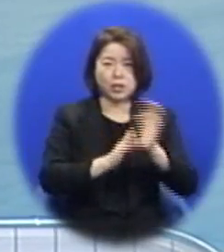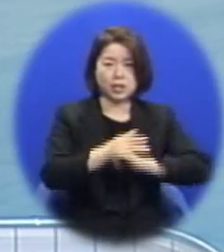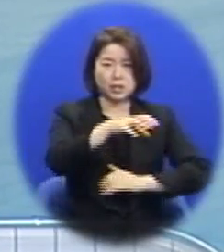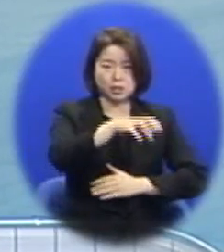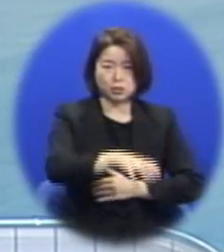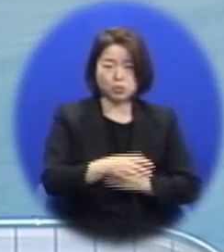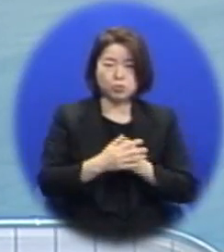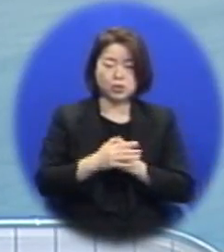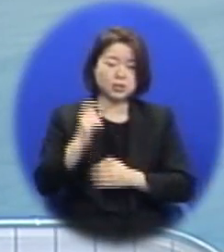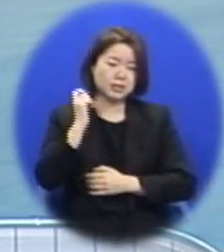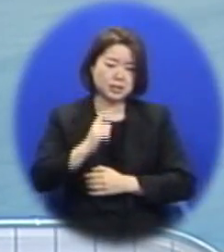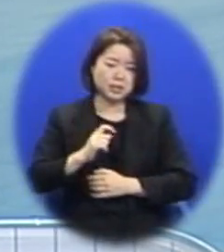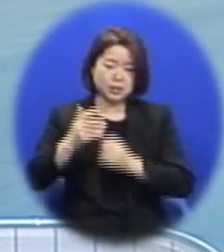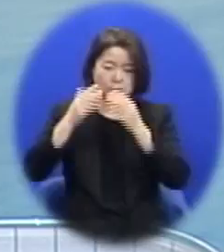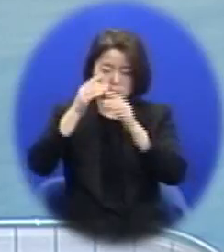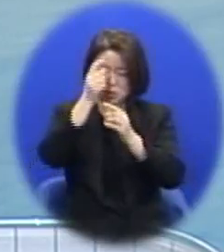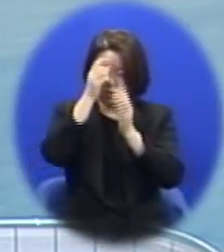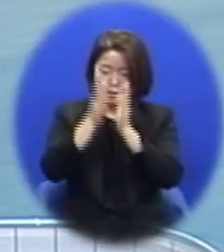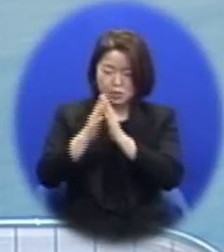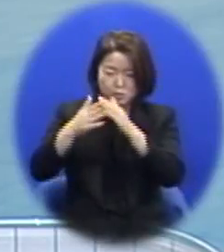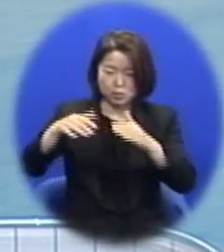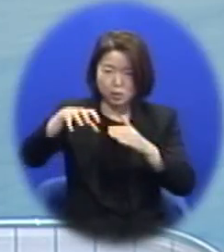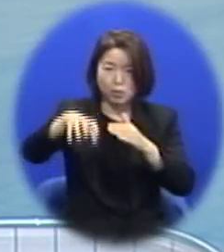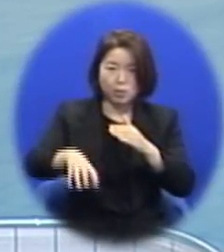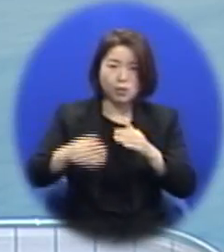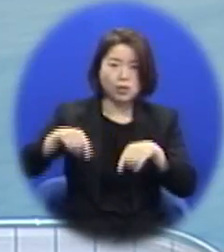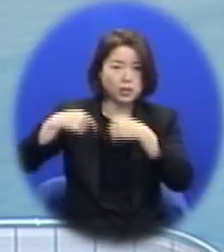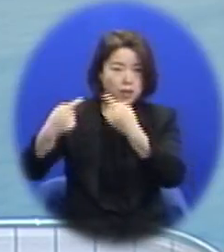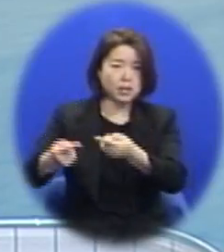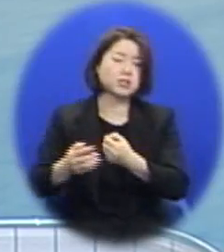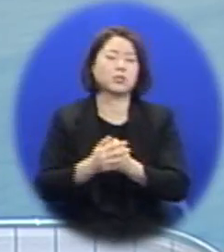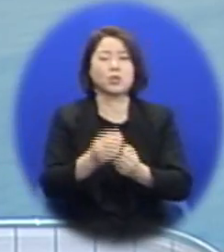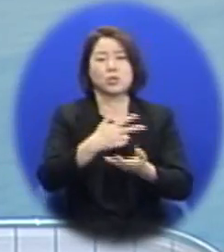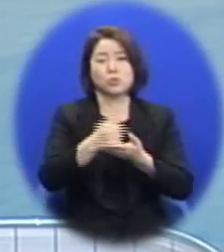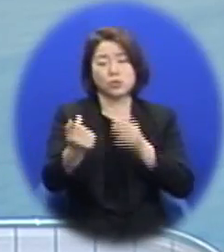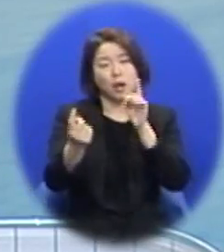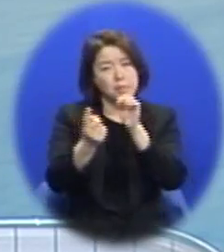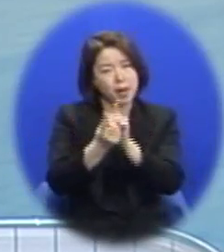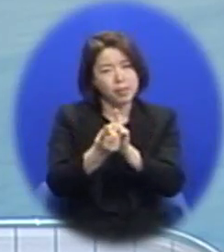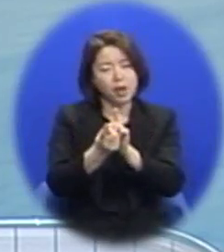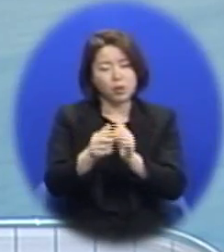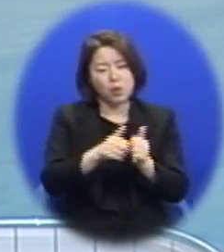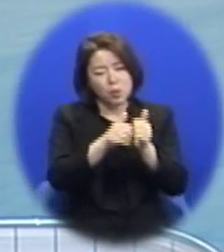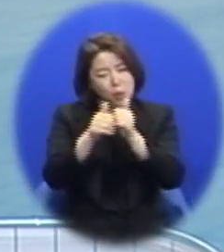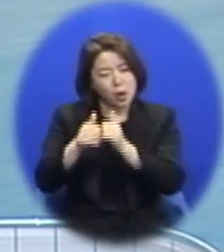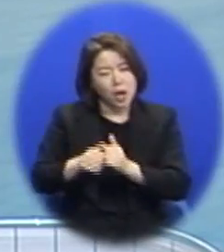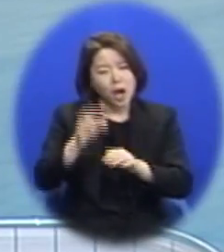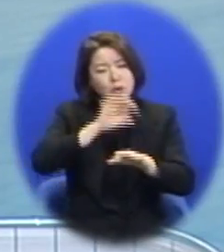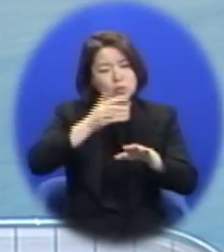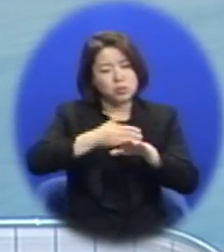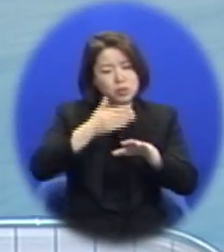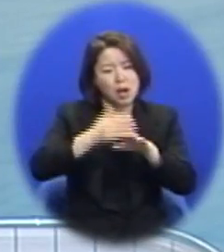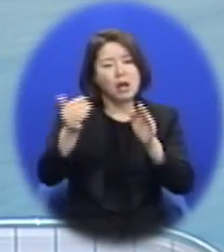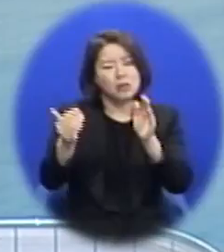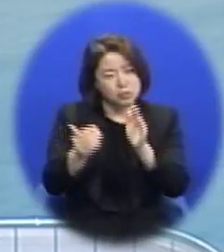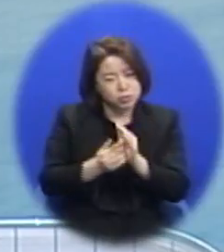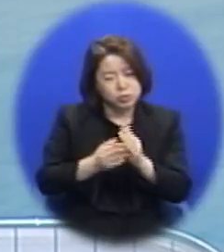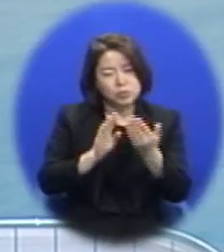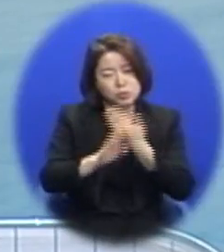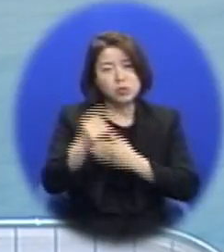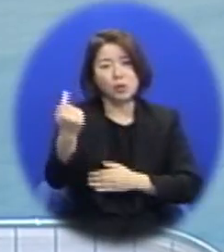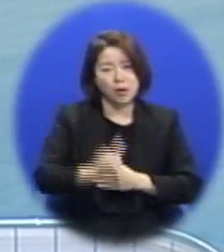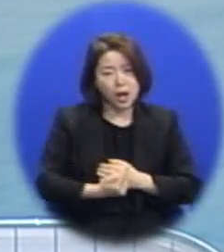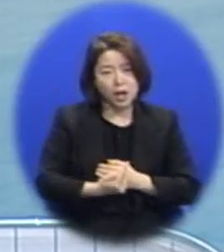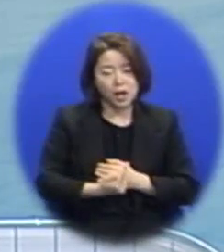같은 그런 수도원에 들어가서 주님과 만나고 동행하는 훈련을 제대로 받고 돌아오든지,